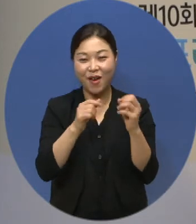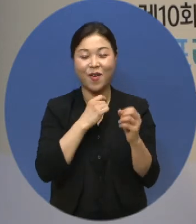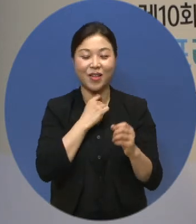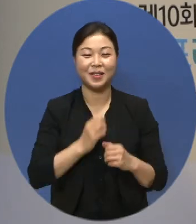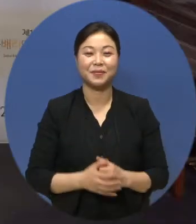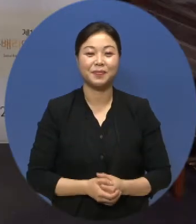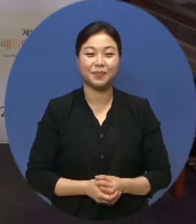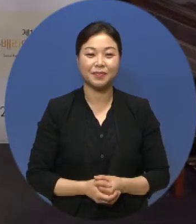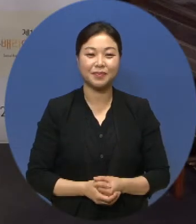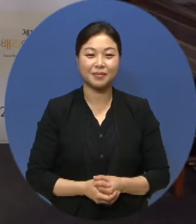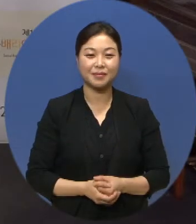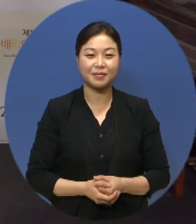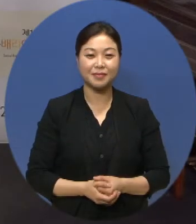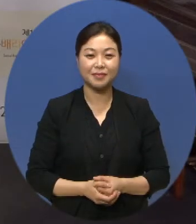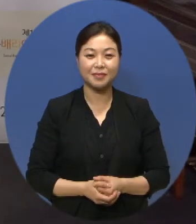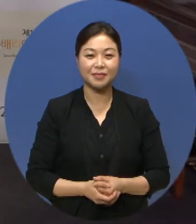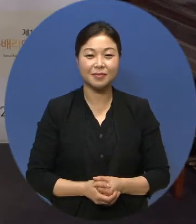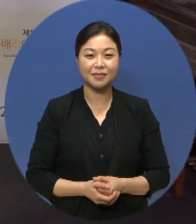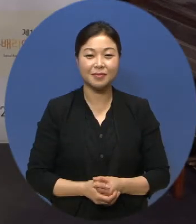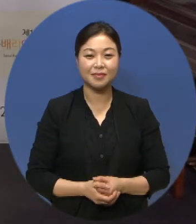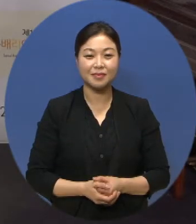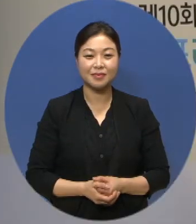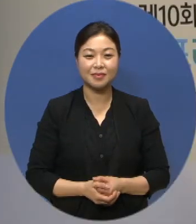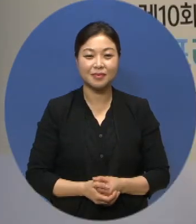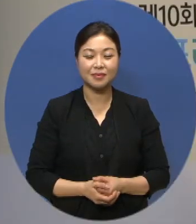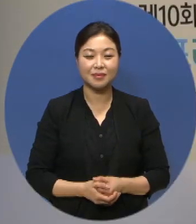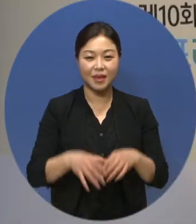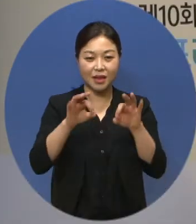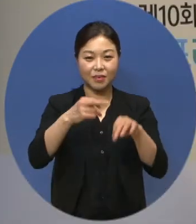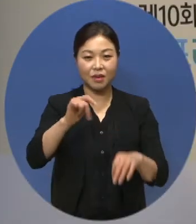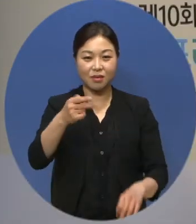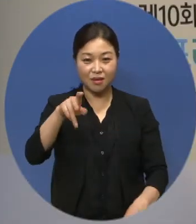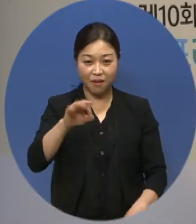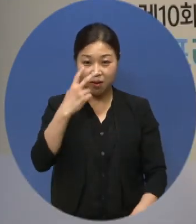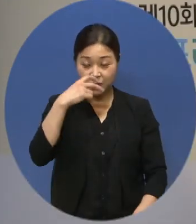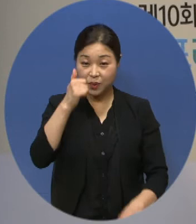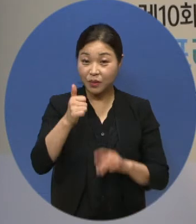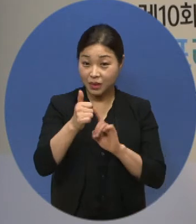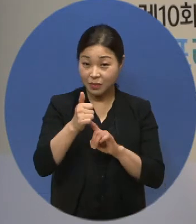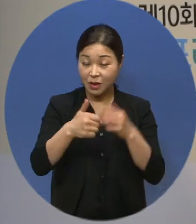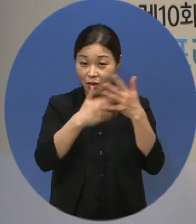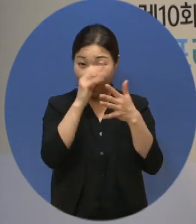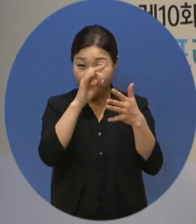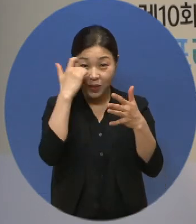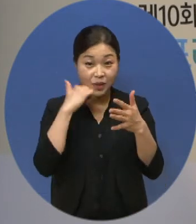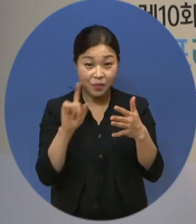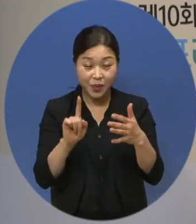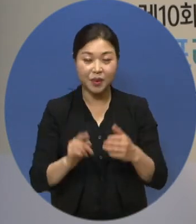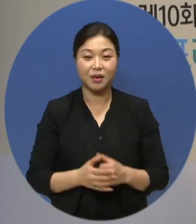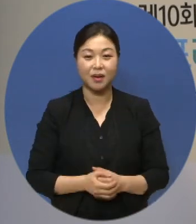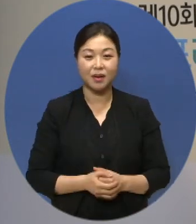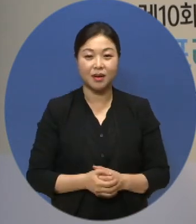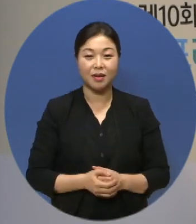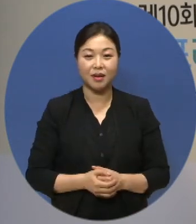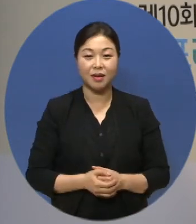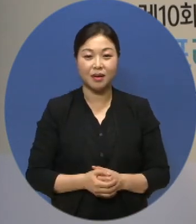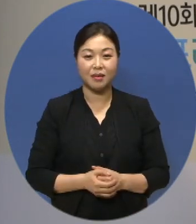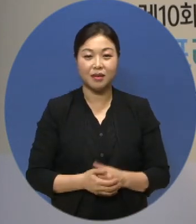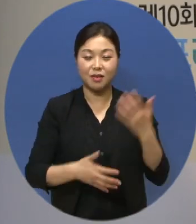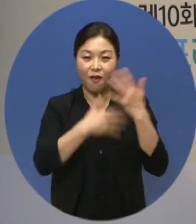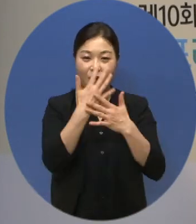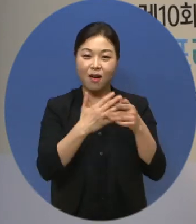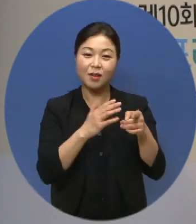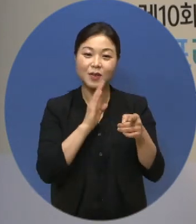하겠습니다. 자, 우리 김상경 감독님 어떻게 이 영화 보셨는지, 이 영화의 명장면은 어떤 건지